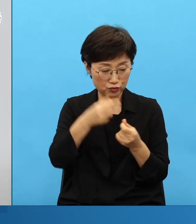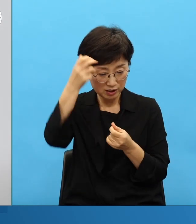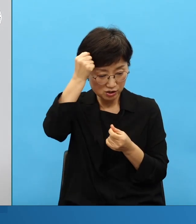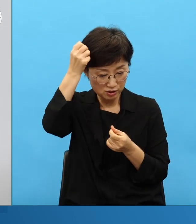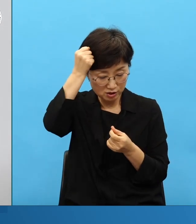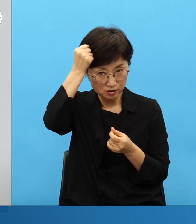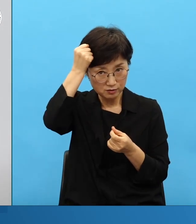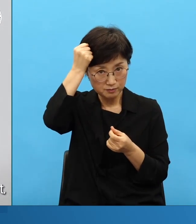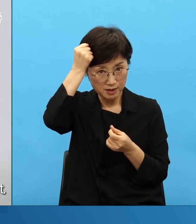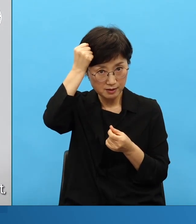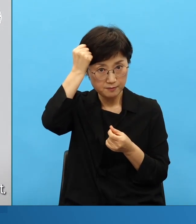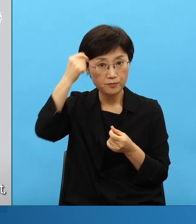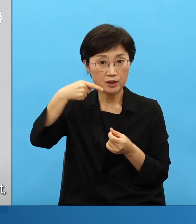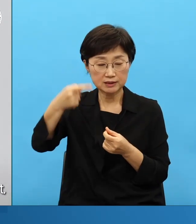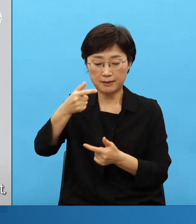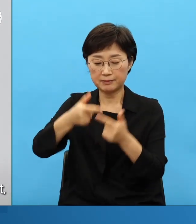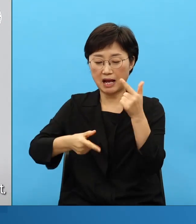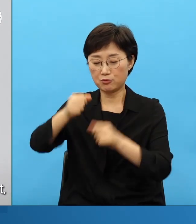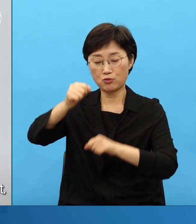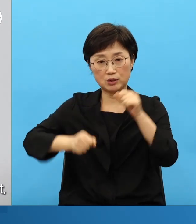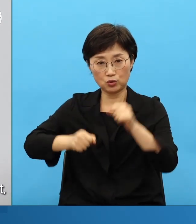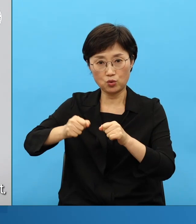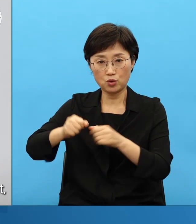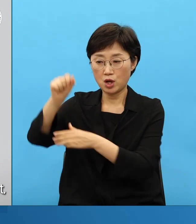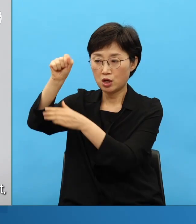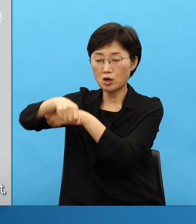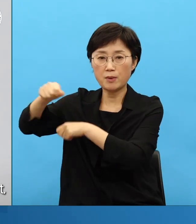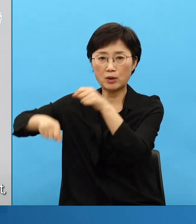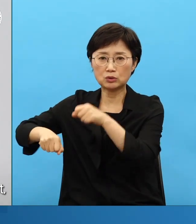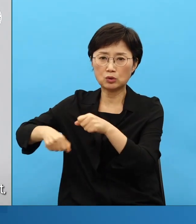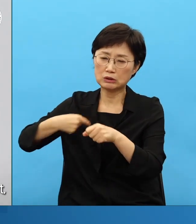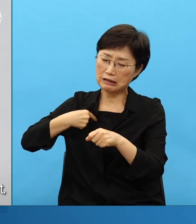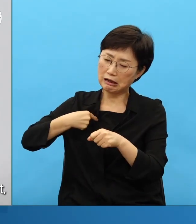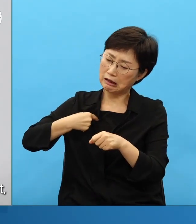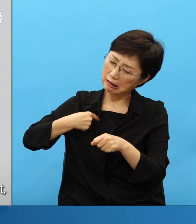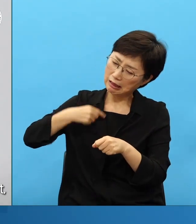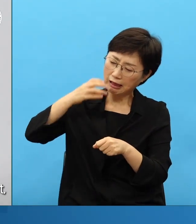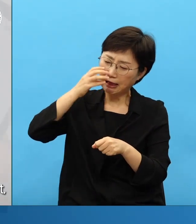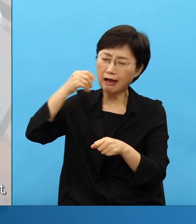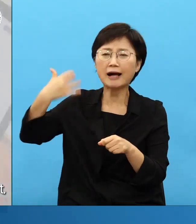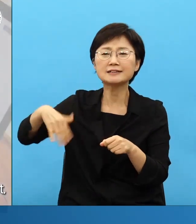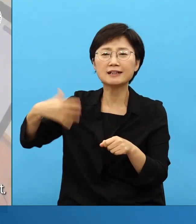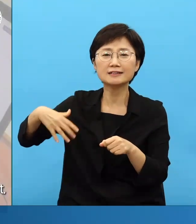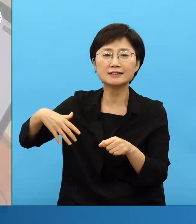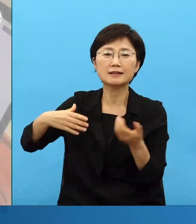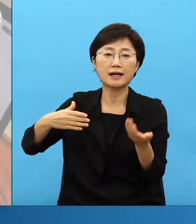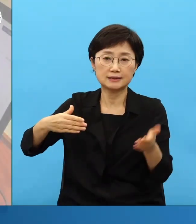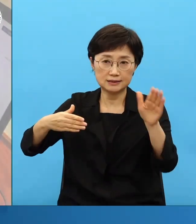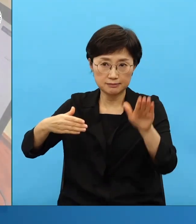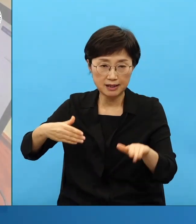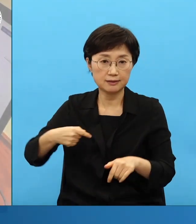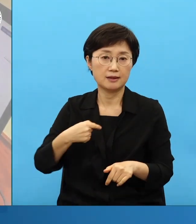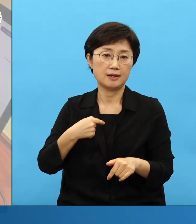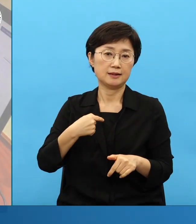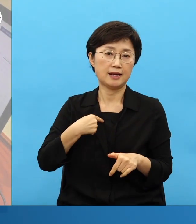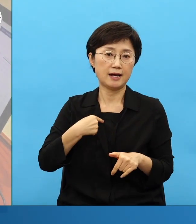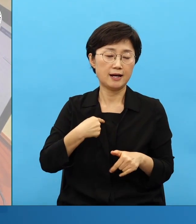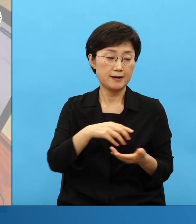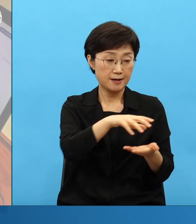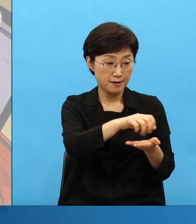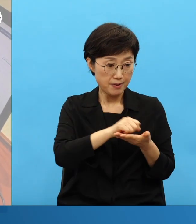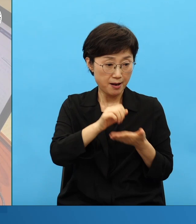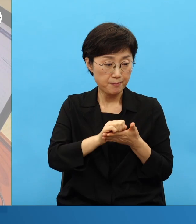된다. 나무 활동과 열매 활동은 아직 완전히 잘 안 되지만 내가 누리고 실천해야